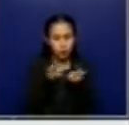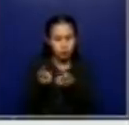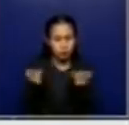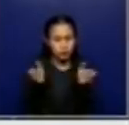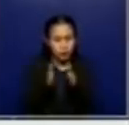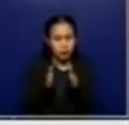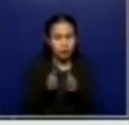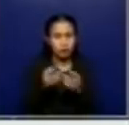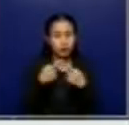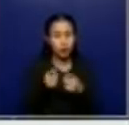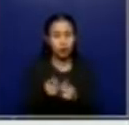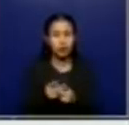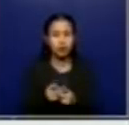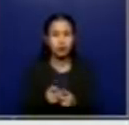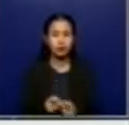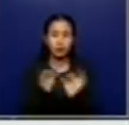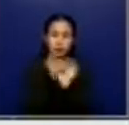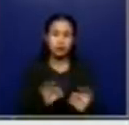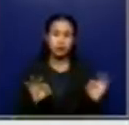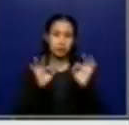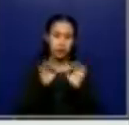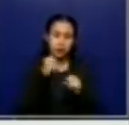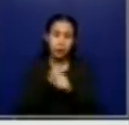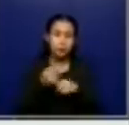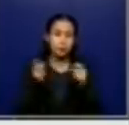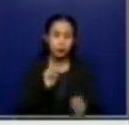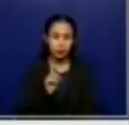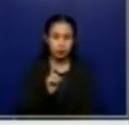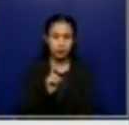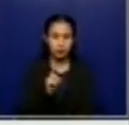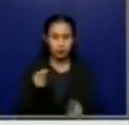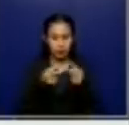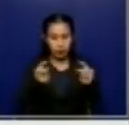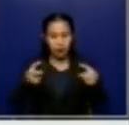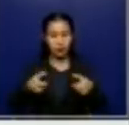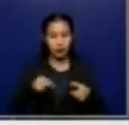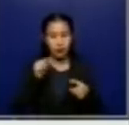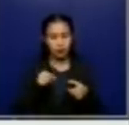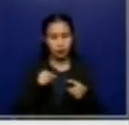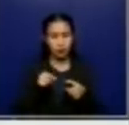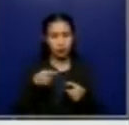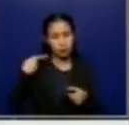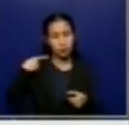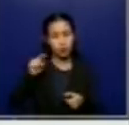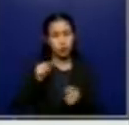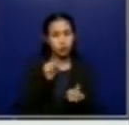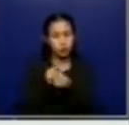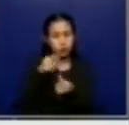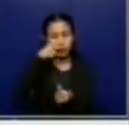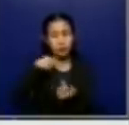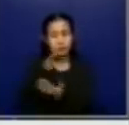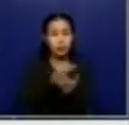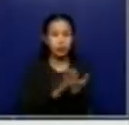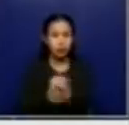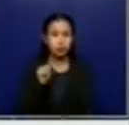ว่าประเด็นหลักก็คือว่าทำอย่างไรในสถานอย่างนี้นะครับรายงานฉบับนี้จะเป็นประโยชน์กับประเทศชาติบ้านเมืองวิน